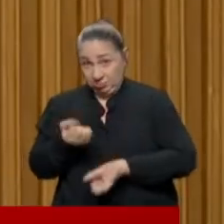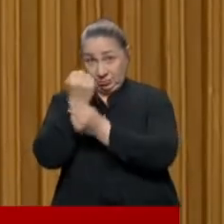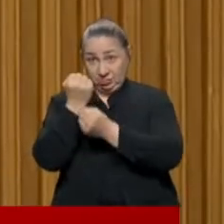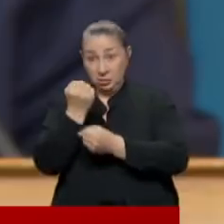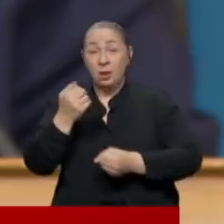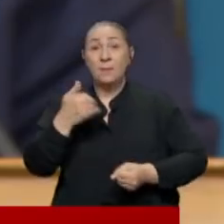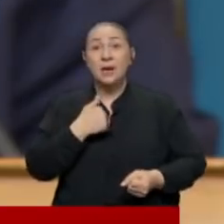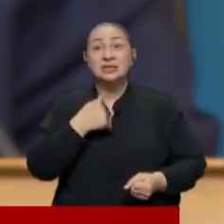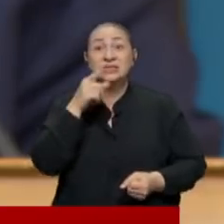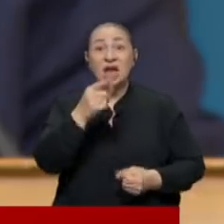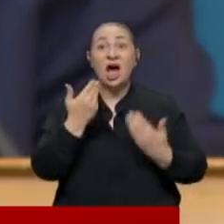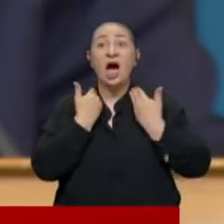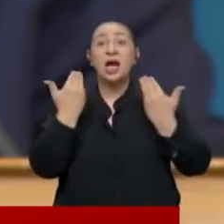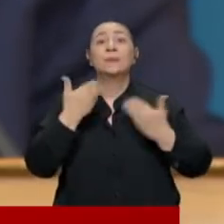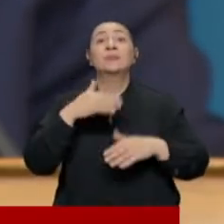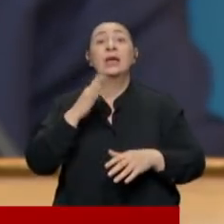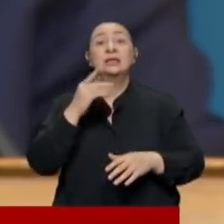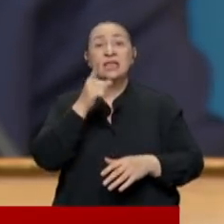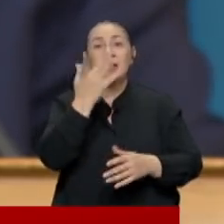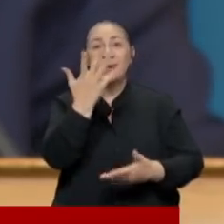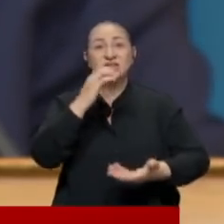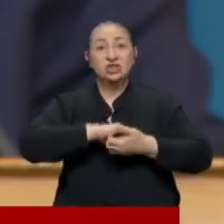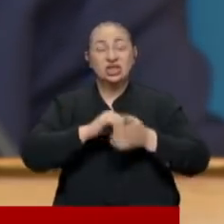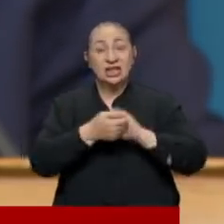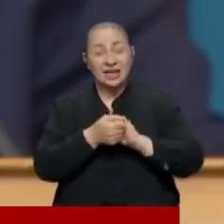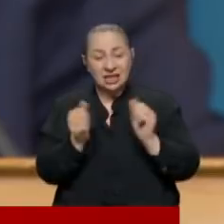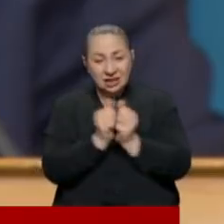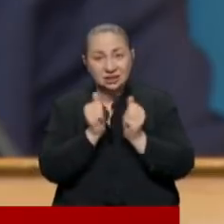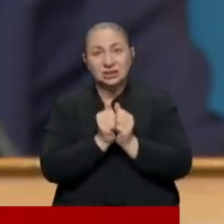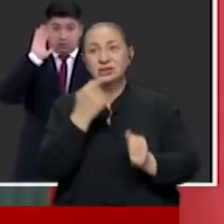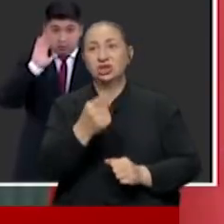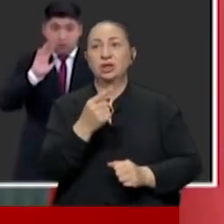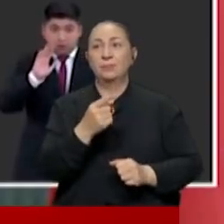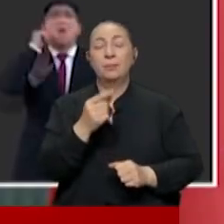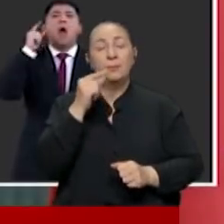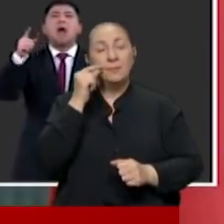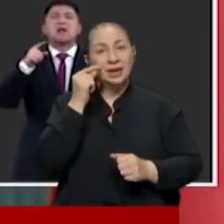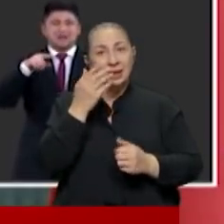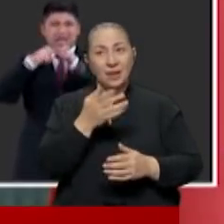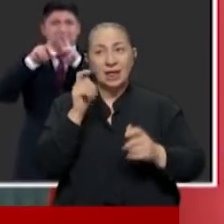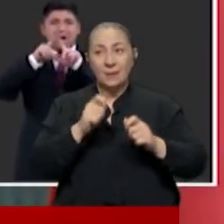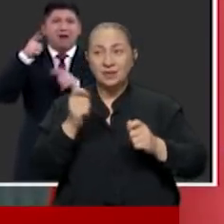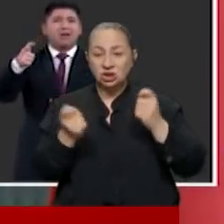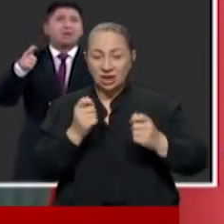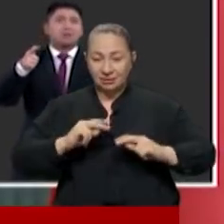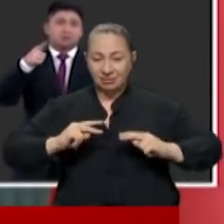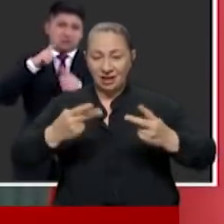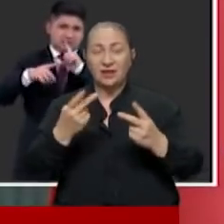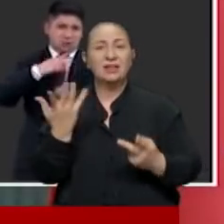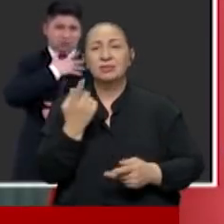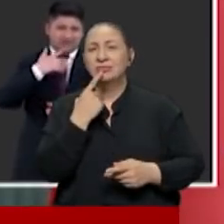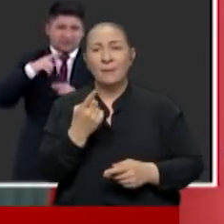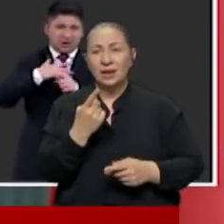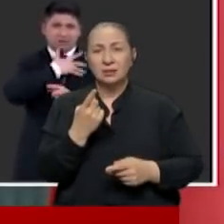alacaksın Ben sana hakimdir hem de beşi çekeyim yandaki sindirecek Kemal yap-işlet-devret ne